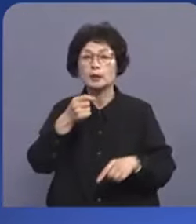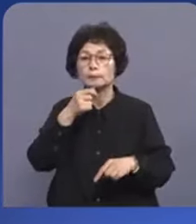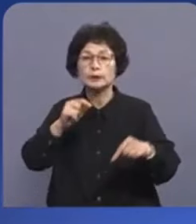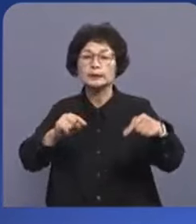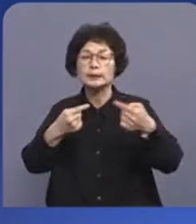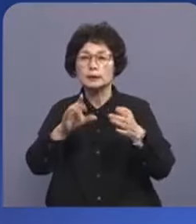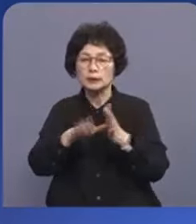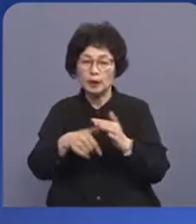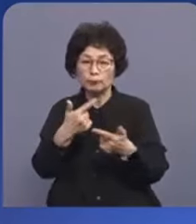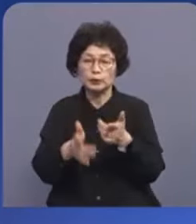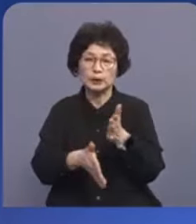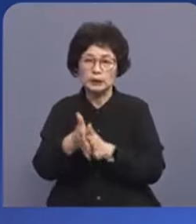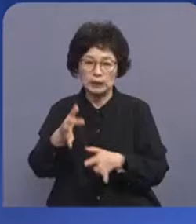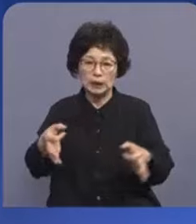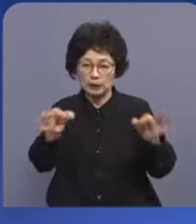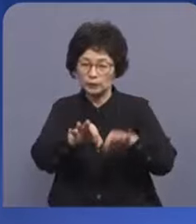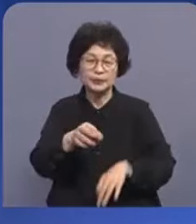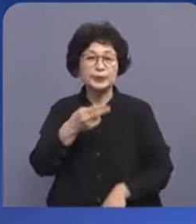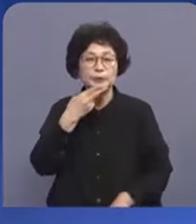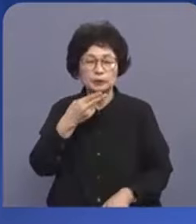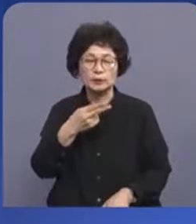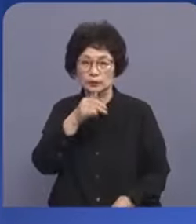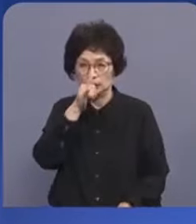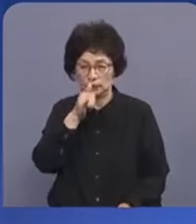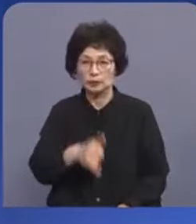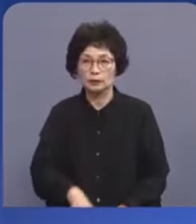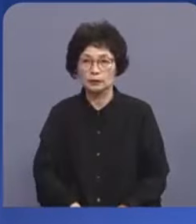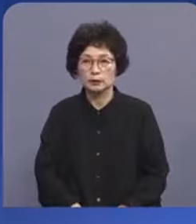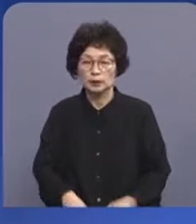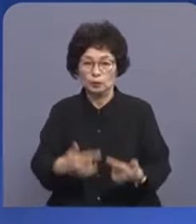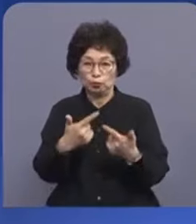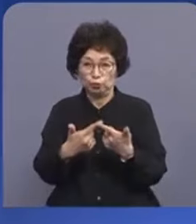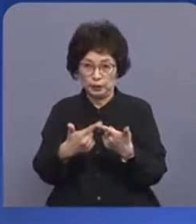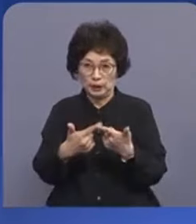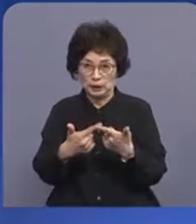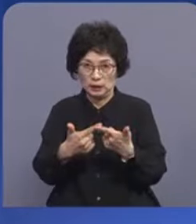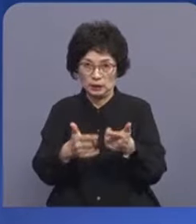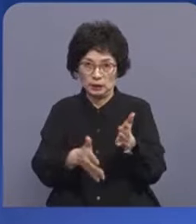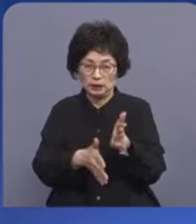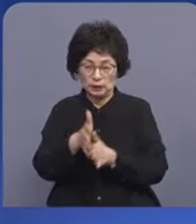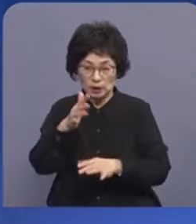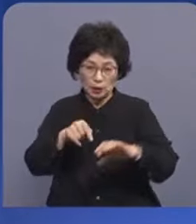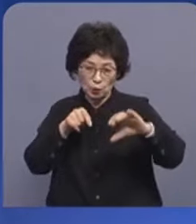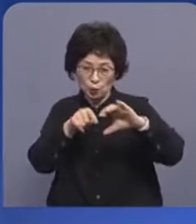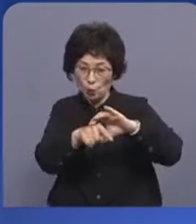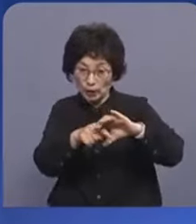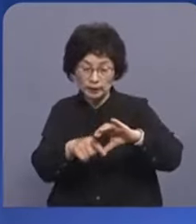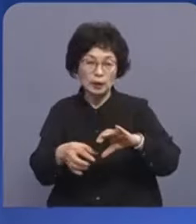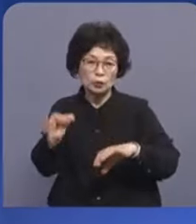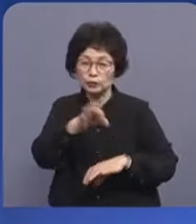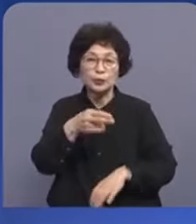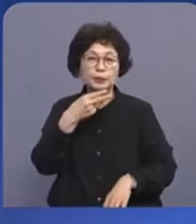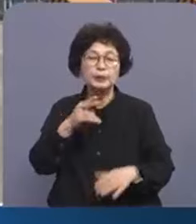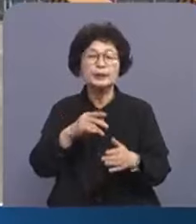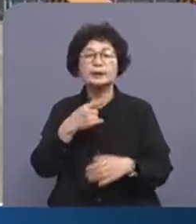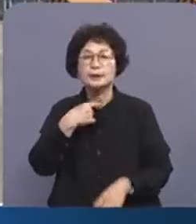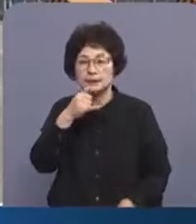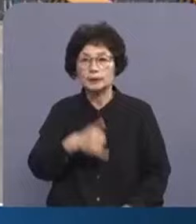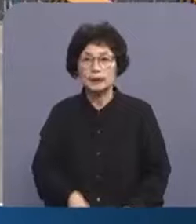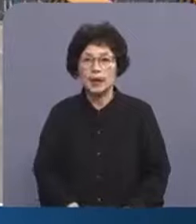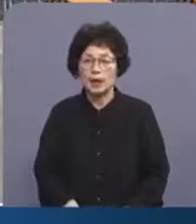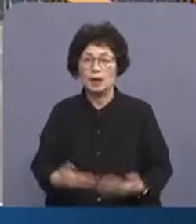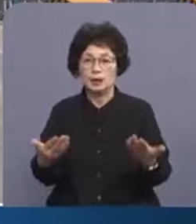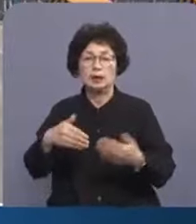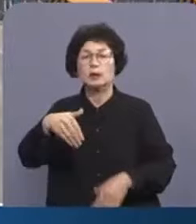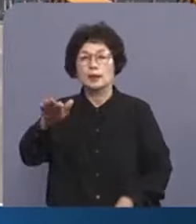부산시가이 민생 안정 대책이라며이 유료 도로를 무료화 했습니다 네네 또 출퇴근이나 연속해서